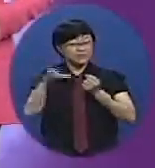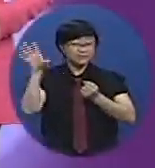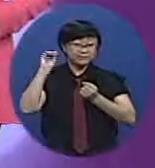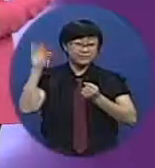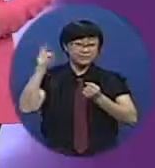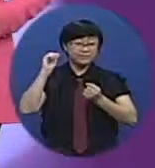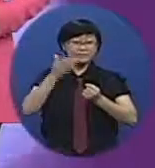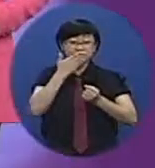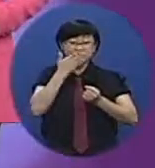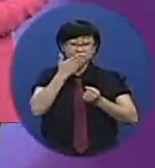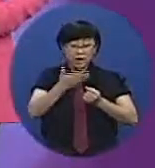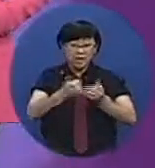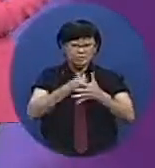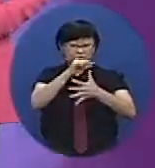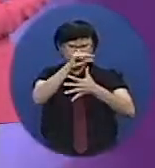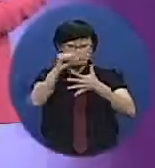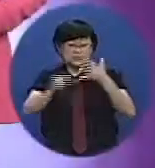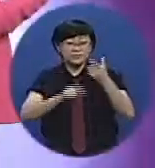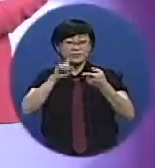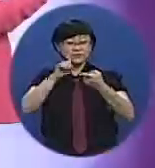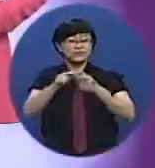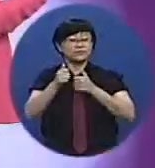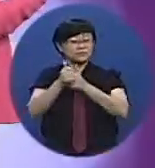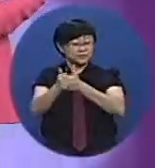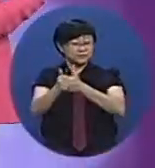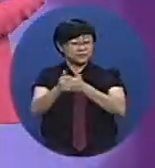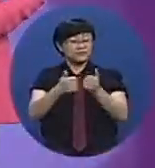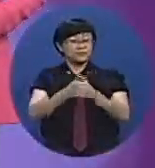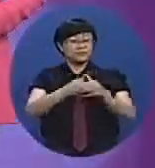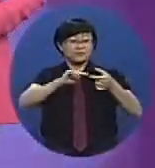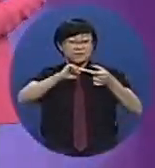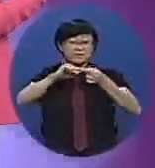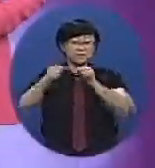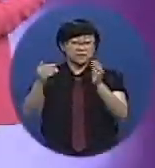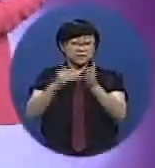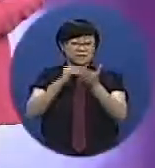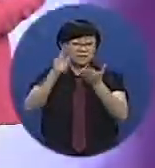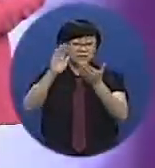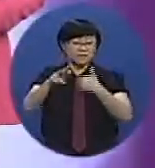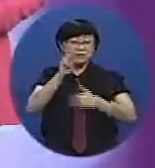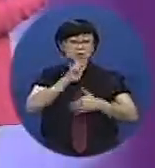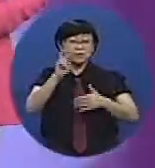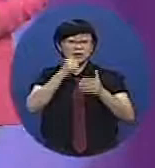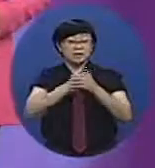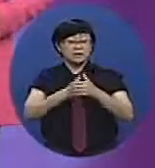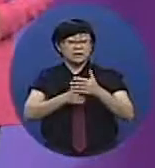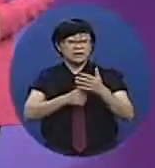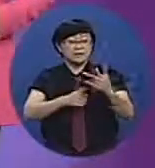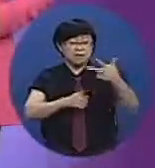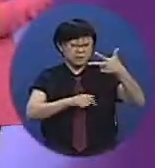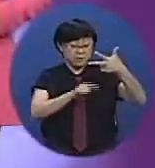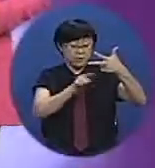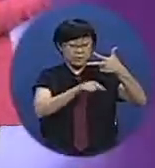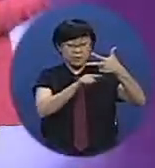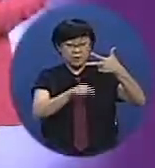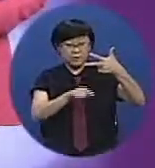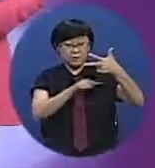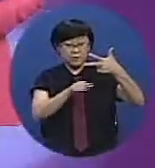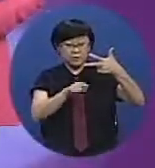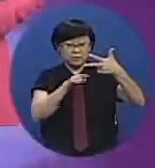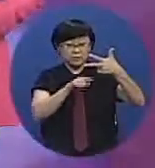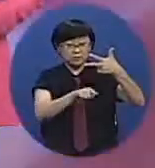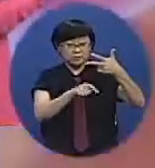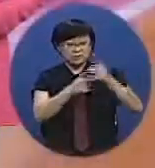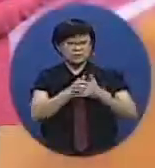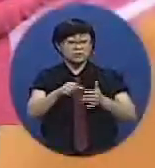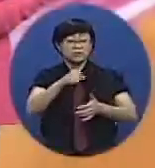하는 그런 멘트가 나와요. 네. 그런데 1절을 다 부르시고 네. 7번 밑에 별표 누르시면 본인이 노래